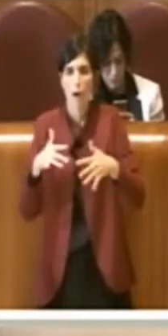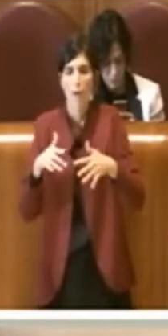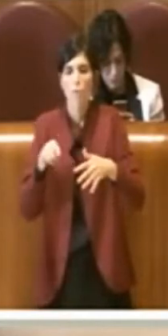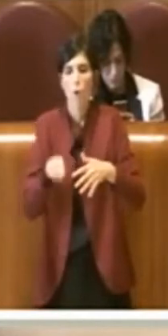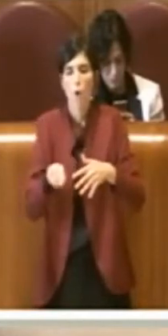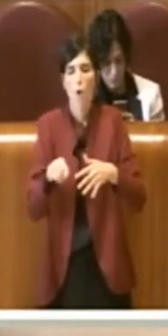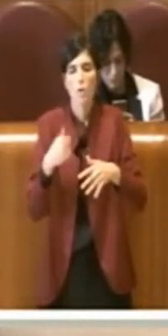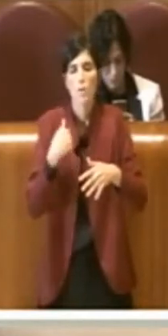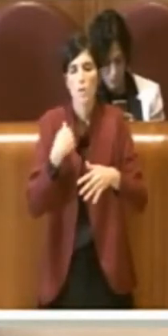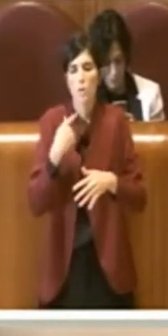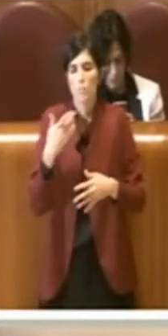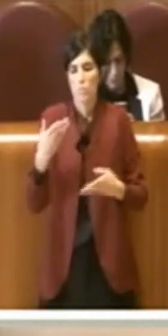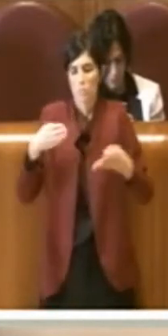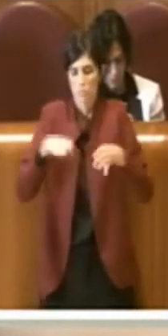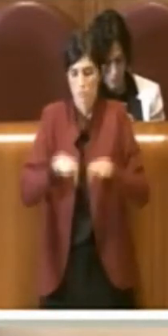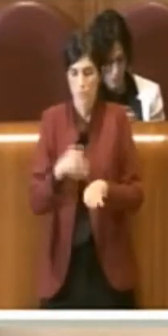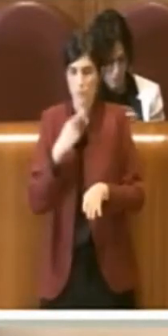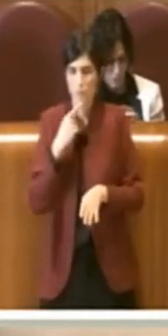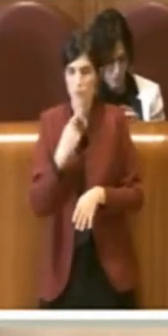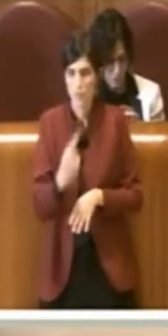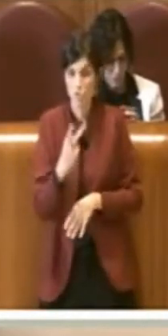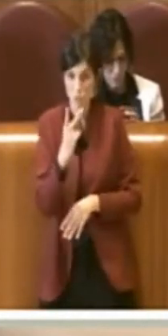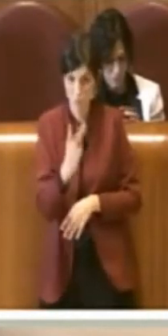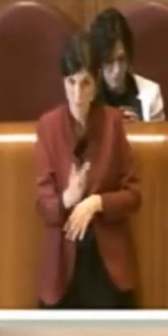dicendo un paio di cose.